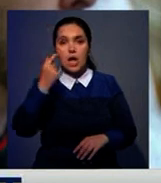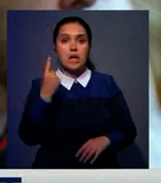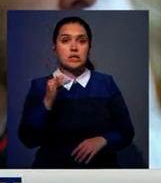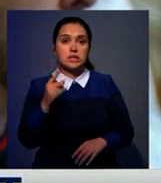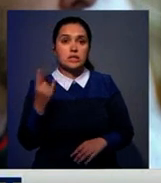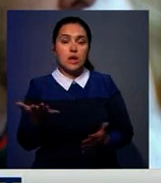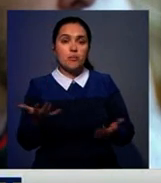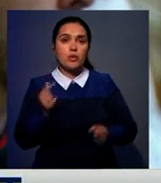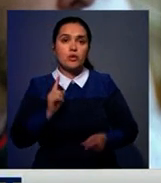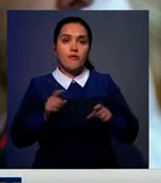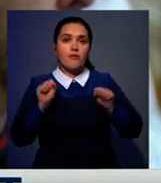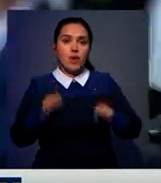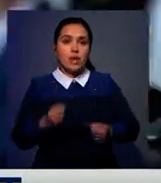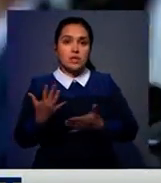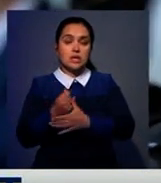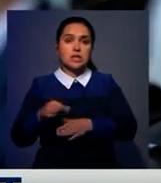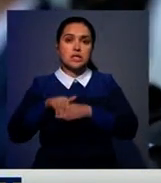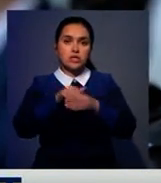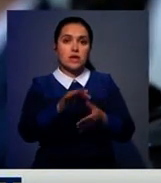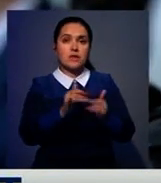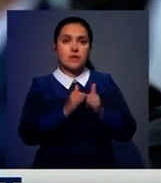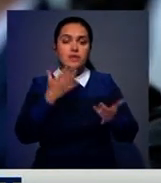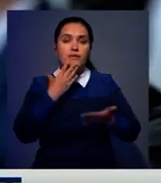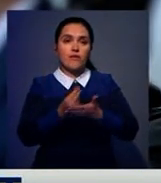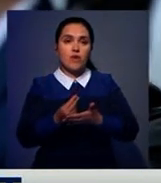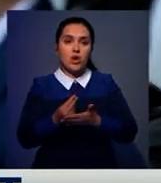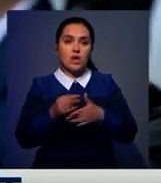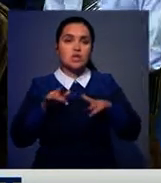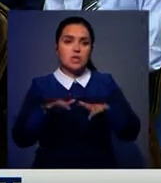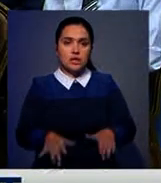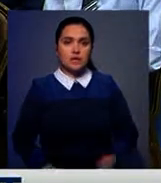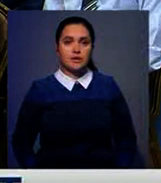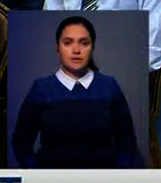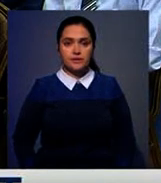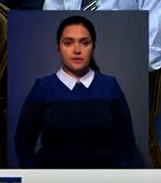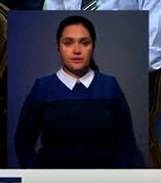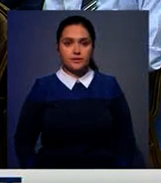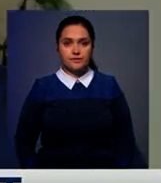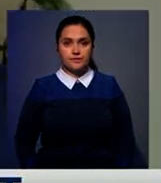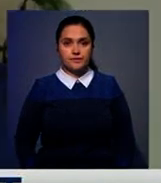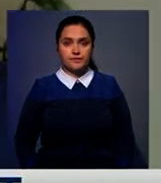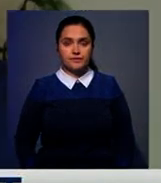них получил реальную возможность найти инвестиции для дальнейшего развития своего дела.